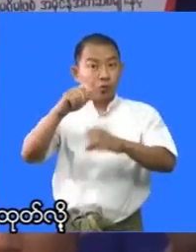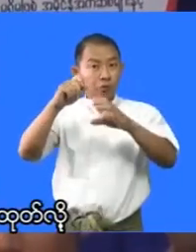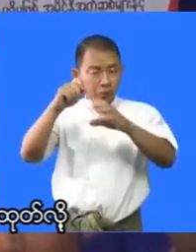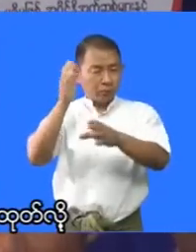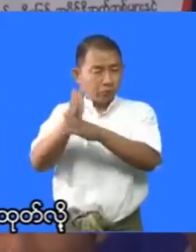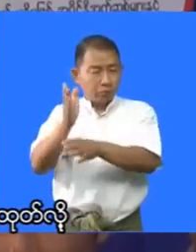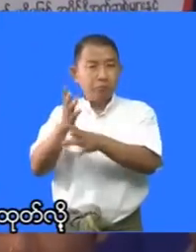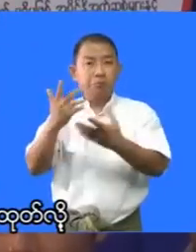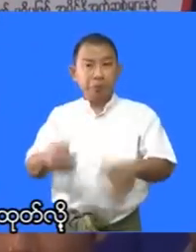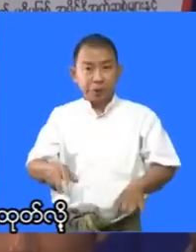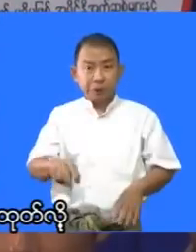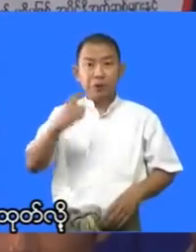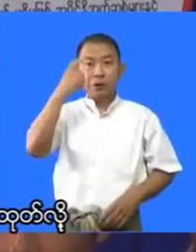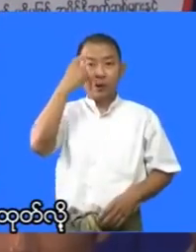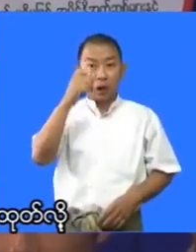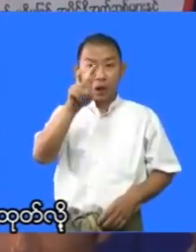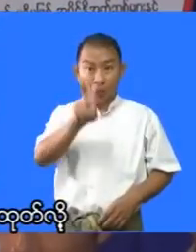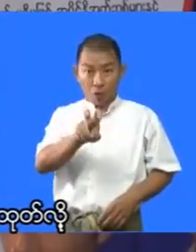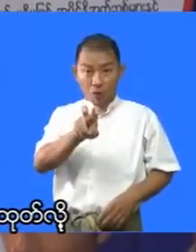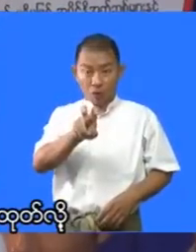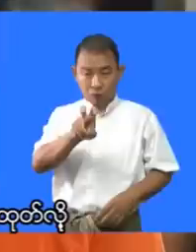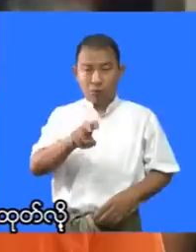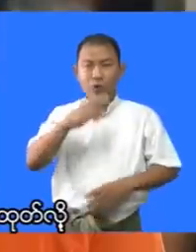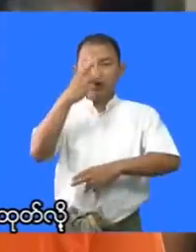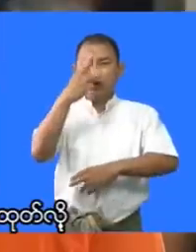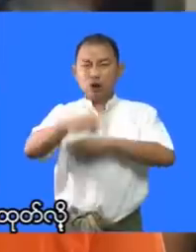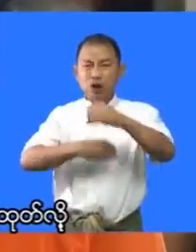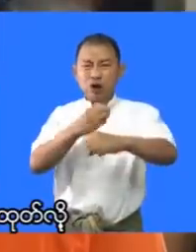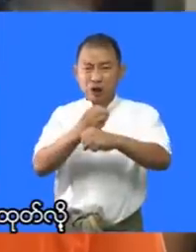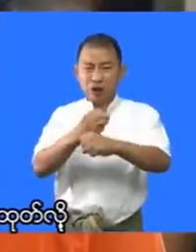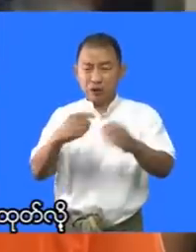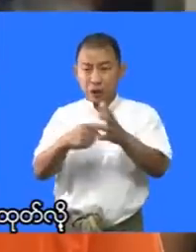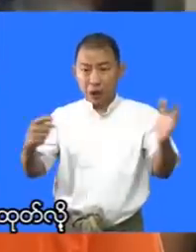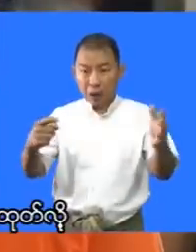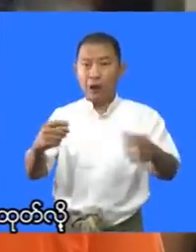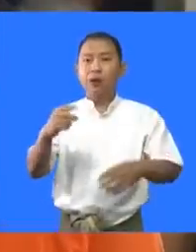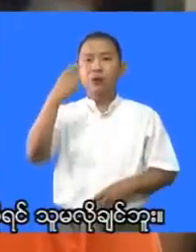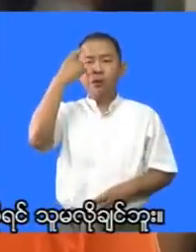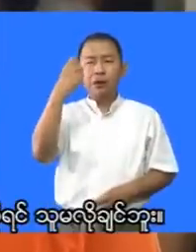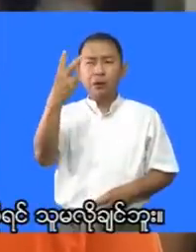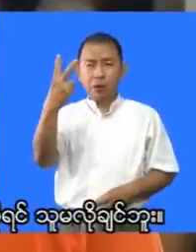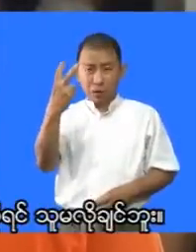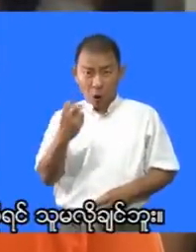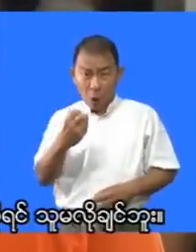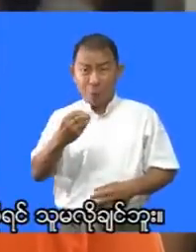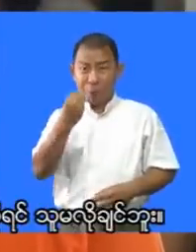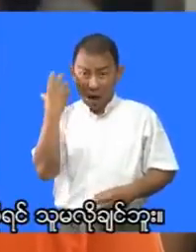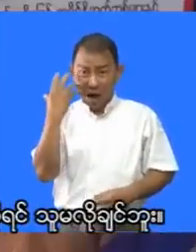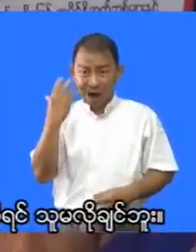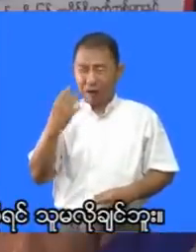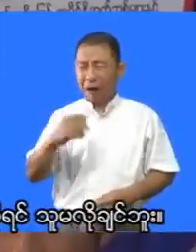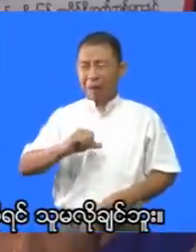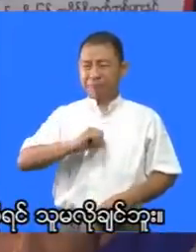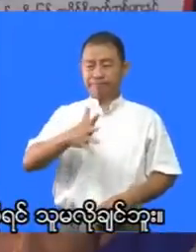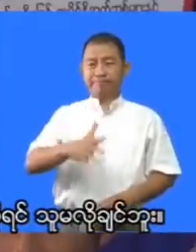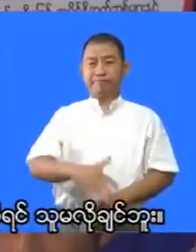တို့ကဒါကျွန်တော်တို့စူးစမ်းနေကြတာသူတို့ကမဟုတ်ဘူးရုံးရှင်ကားပြင်းပြထုတ်ပဲတကောင်ထုတ်လို့ပေါ့သိန်း2000ရင်းတယ်၃